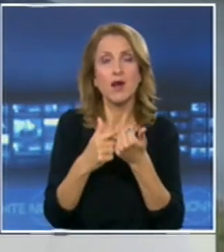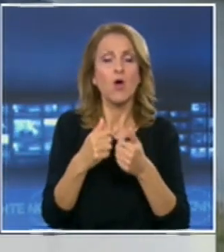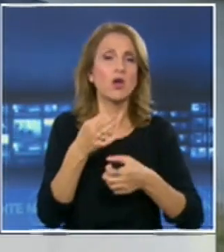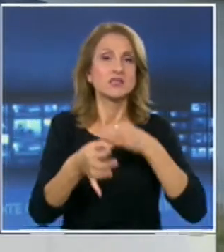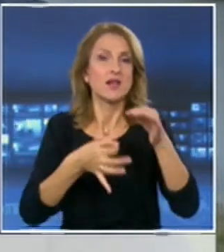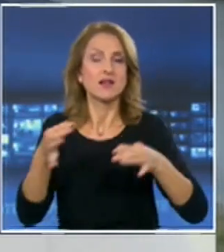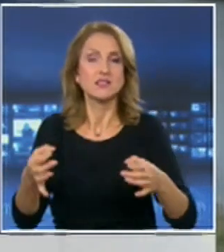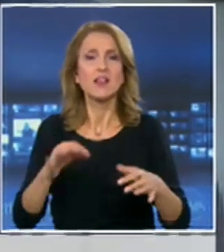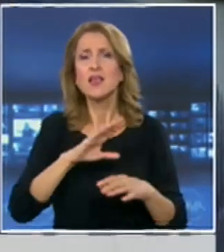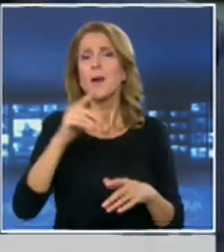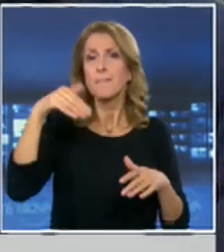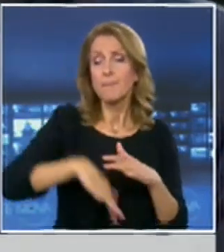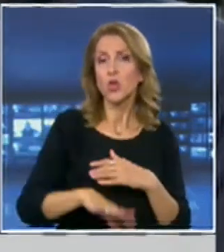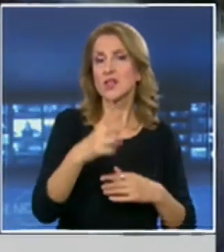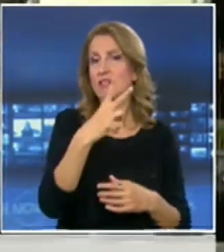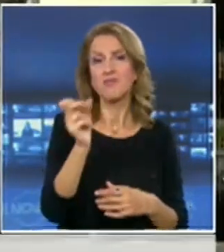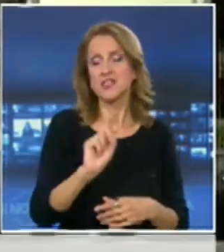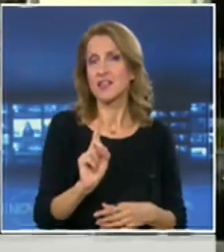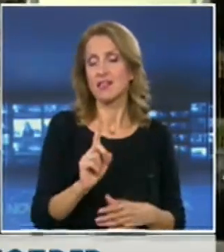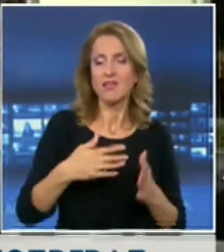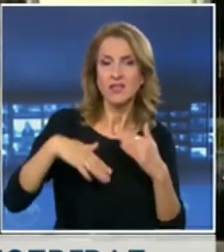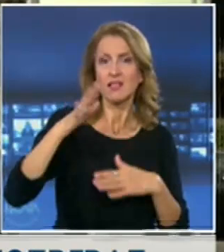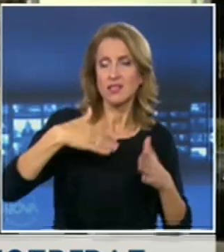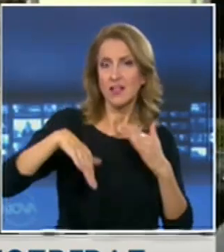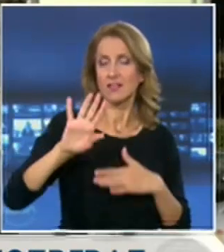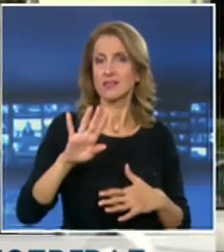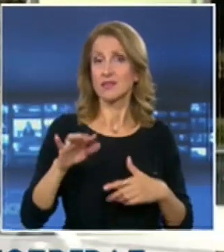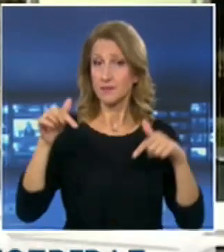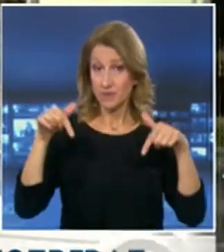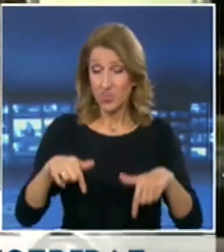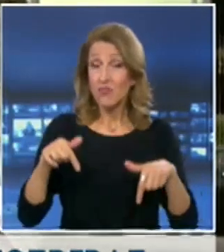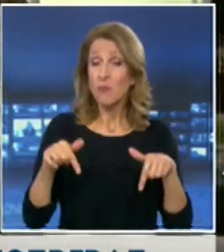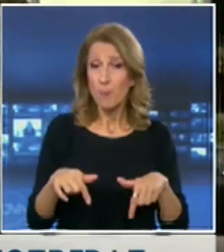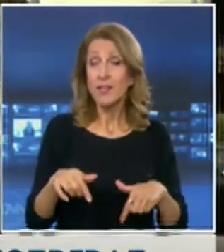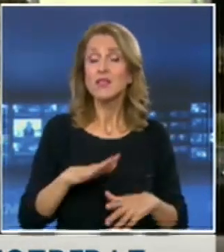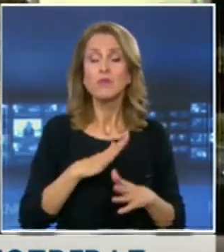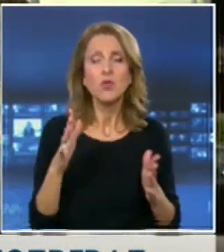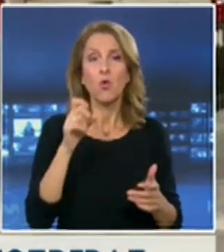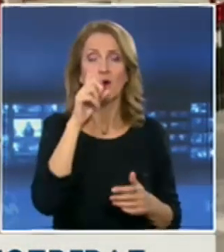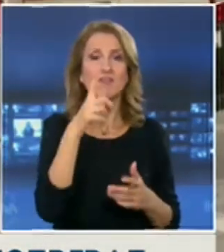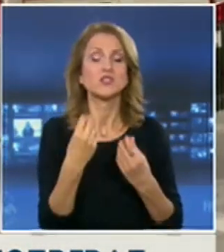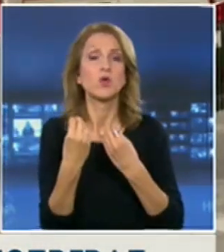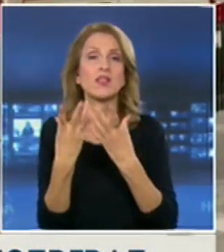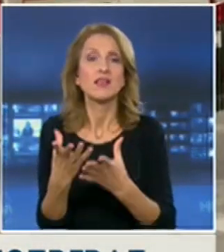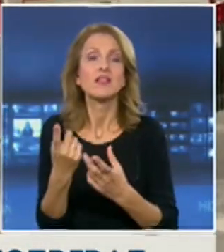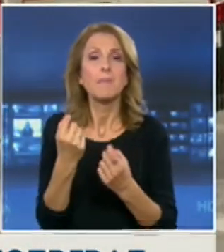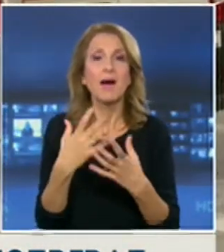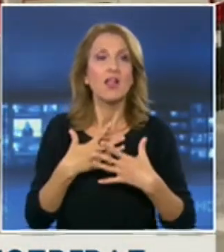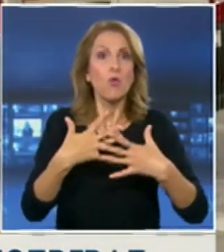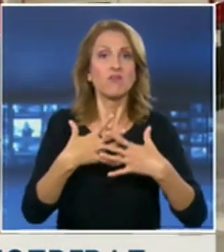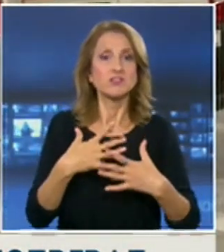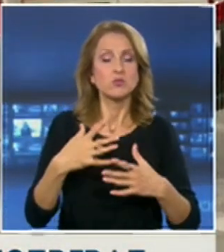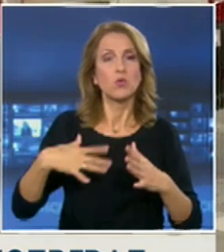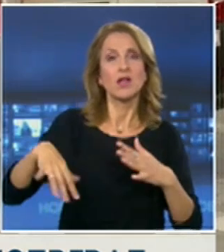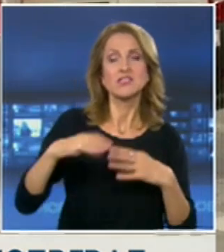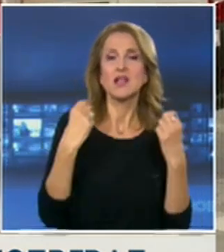Ние реално под 200 души не падаме на ден. Според доктор Велчев, в момента е жизнено важно да се даде глътка въздух на здравната система в Благоевград,